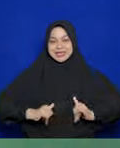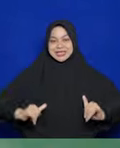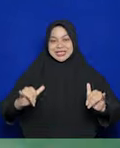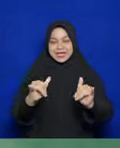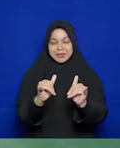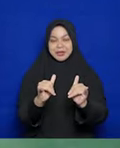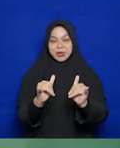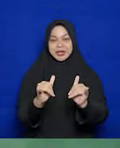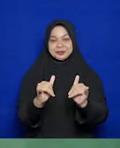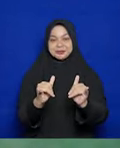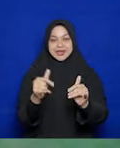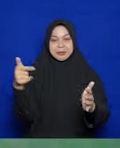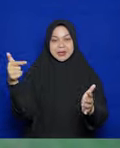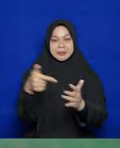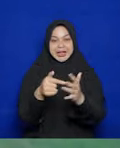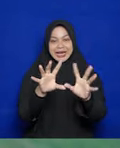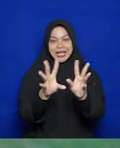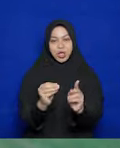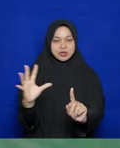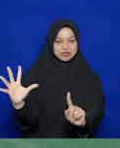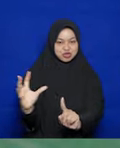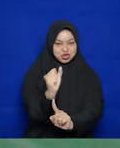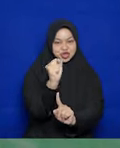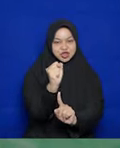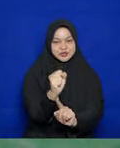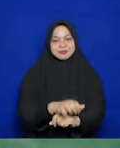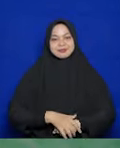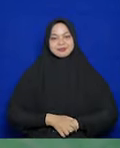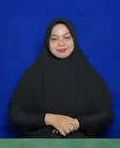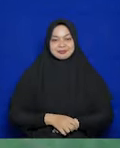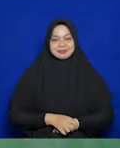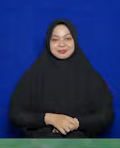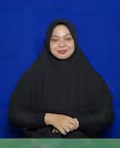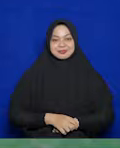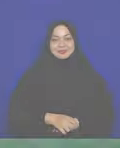mari bersama-sama kita wujudkan pemilu yang inklusif